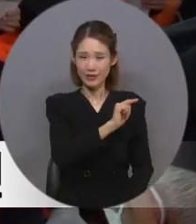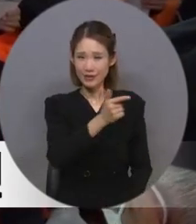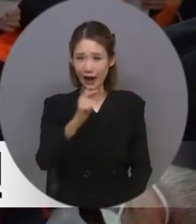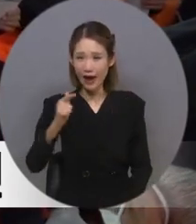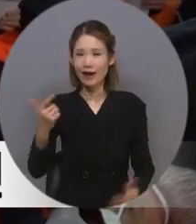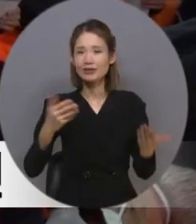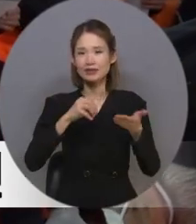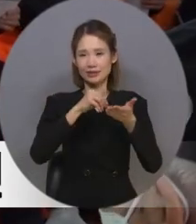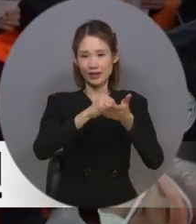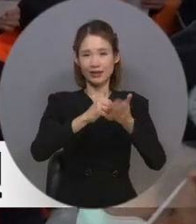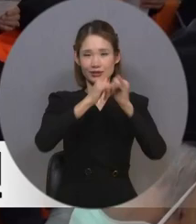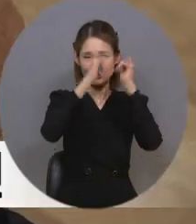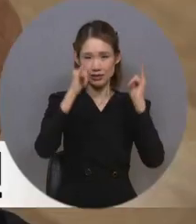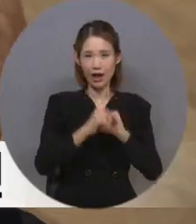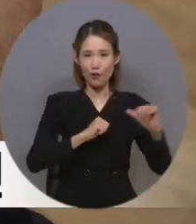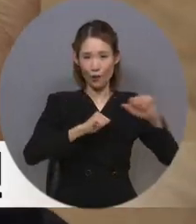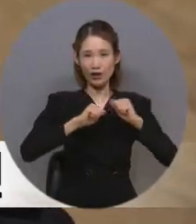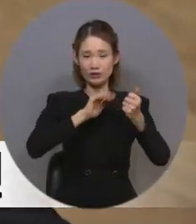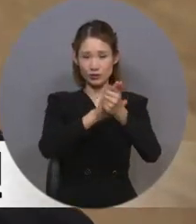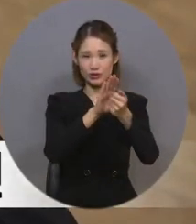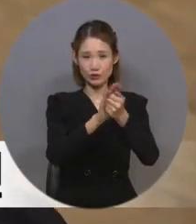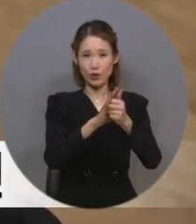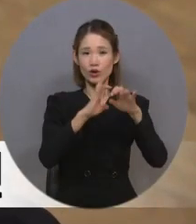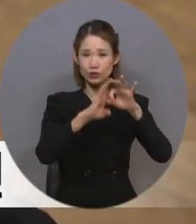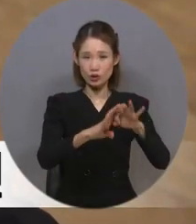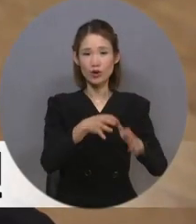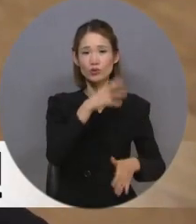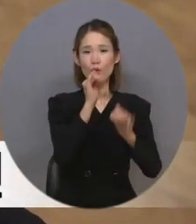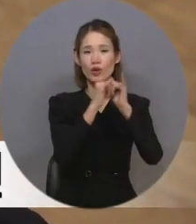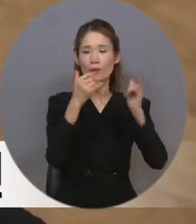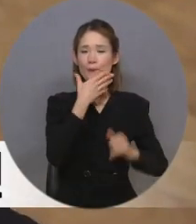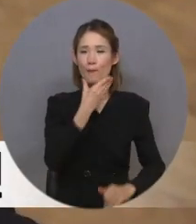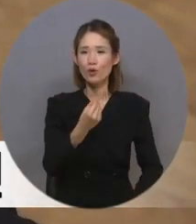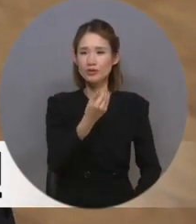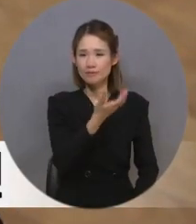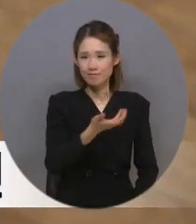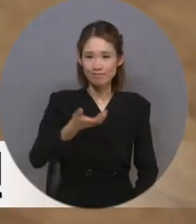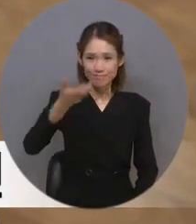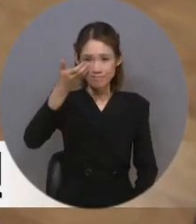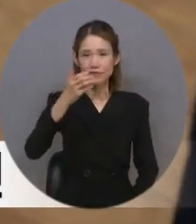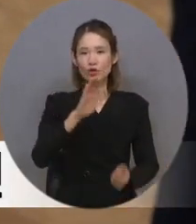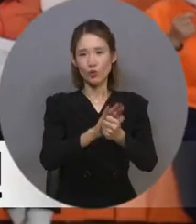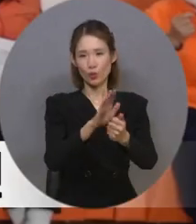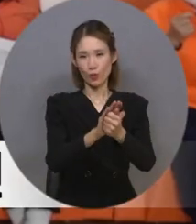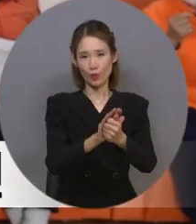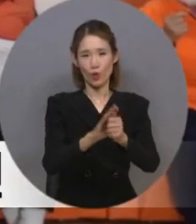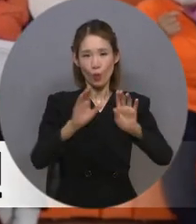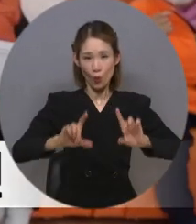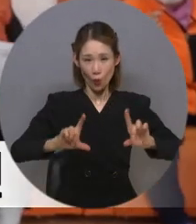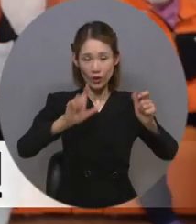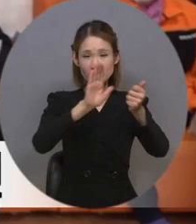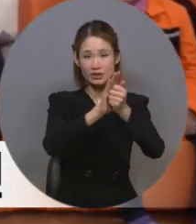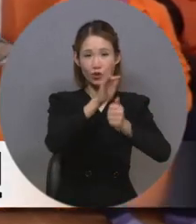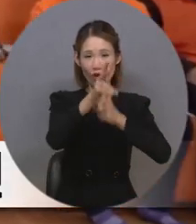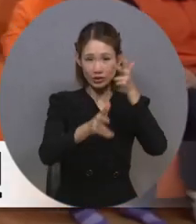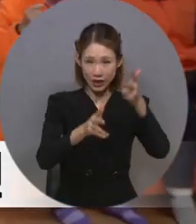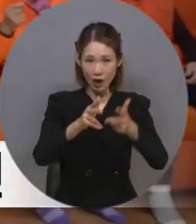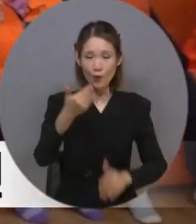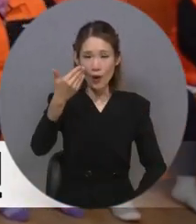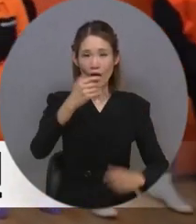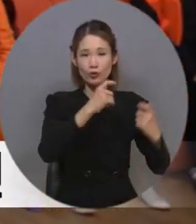일자리와 사회활동을 지원하여 노인복지 향상에 기여하는 사업입니다 올해 지원사업은 9개